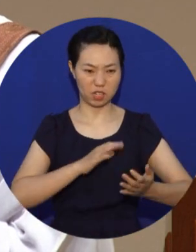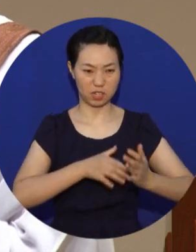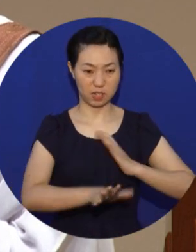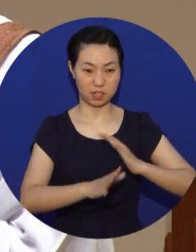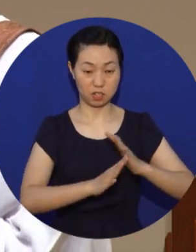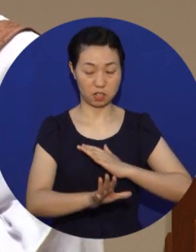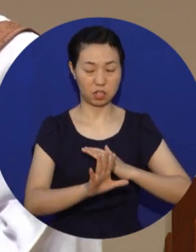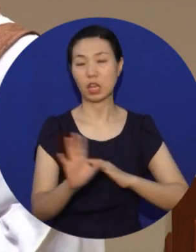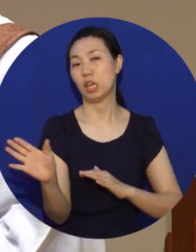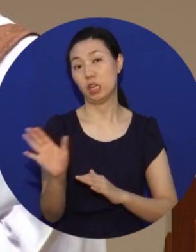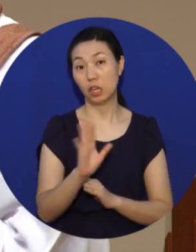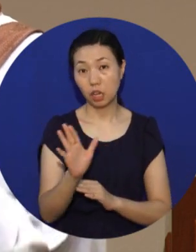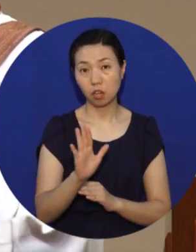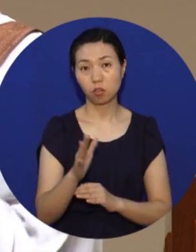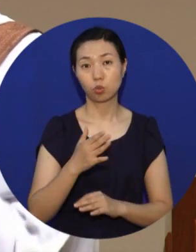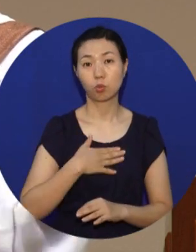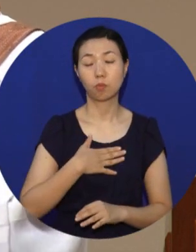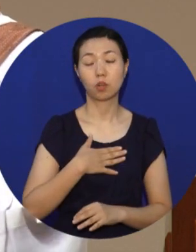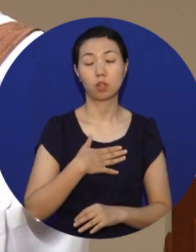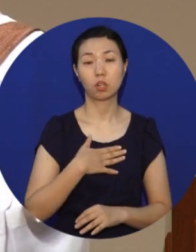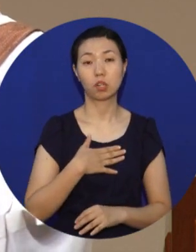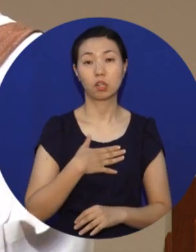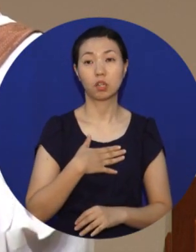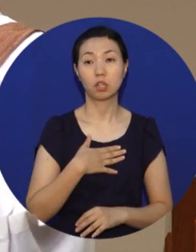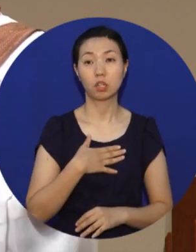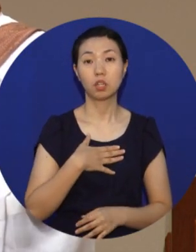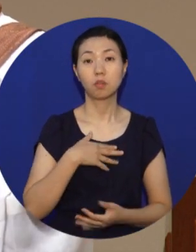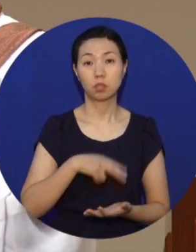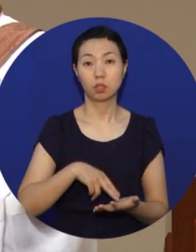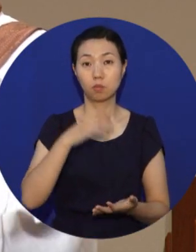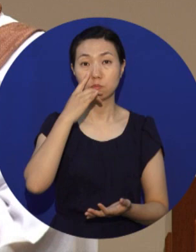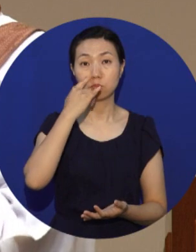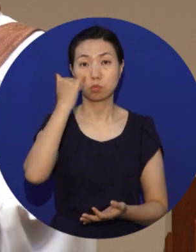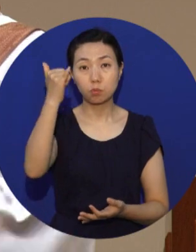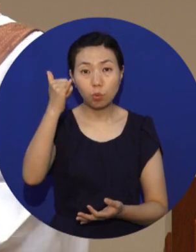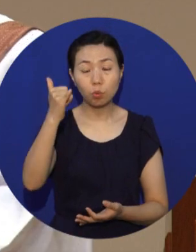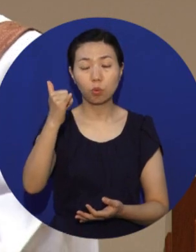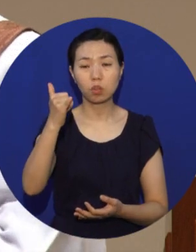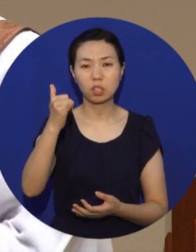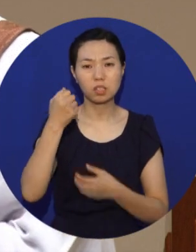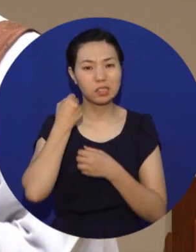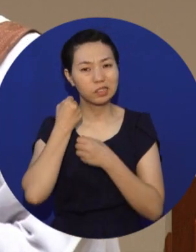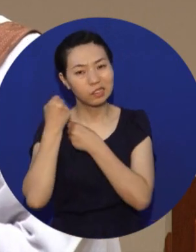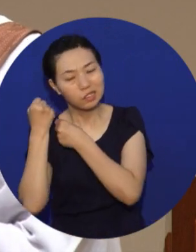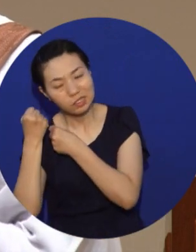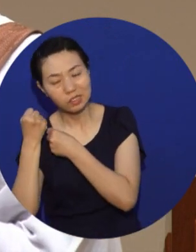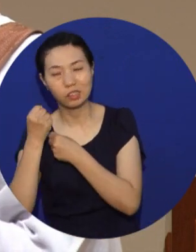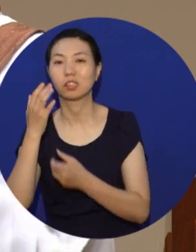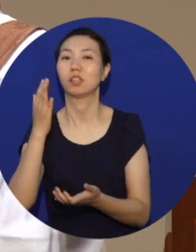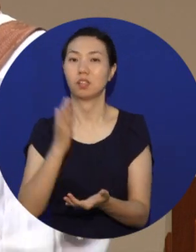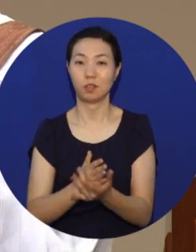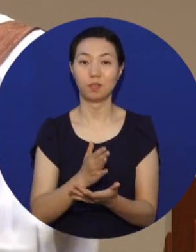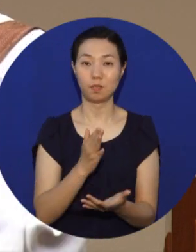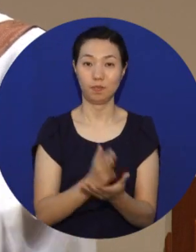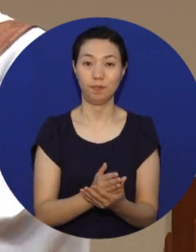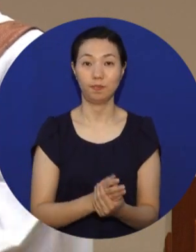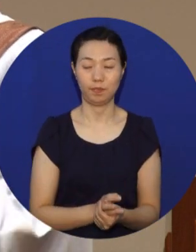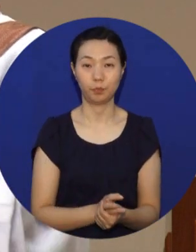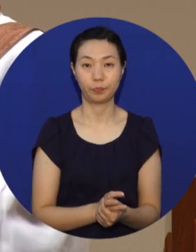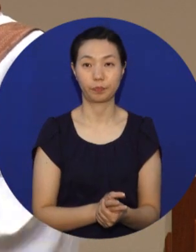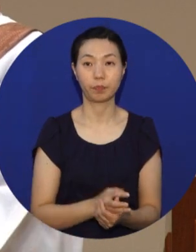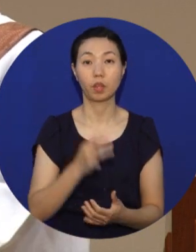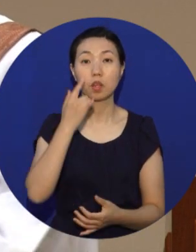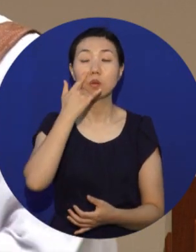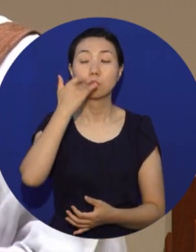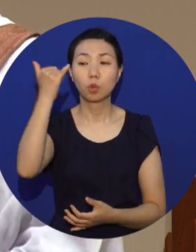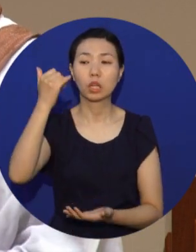모르지만은 그러나 자기가 부모에게 의지해서 문제를 풀려면 안 된다는 거고 그리고 부모가 말리는